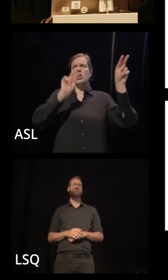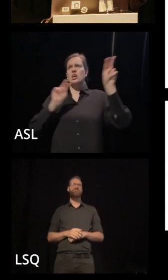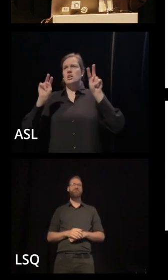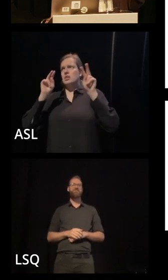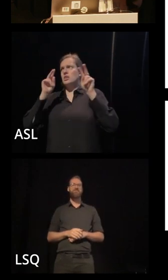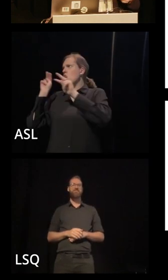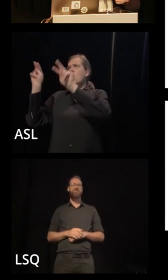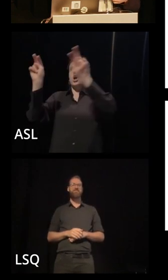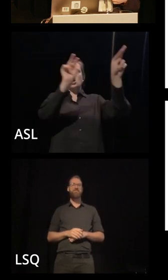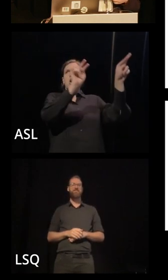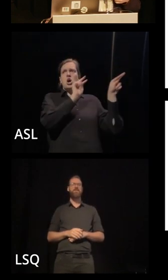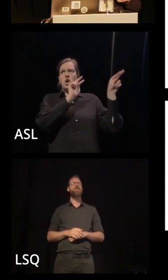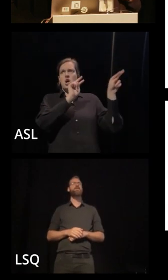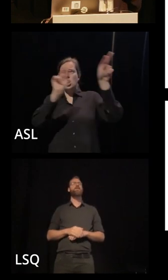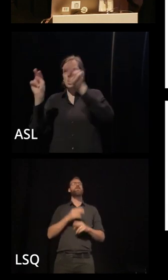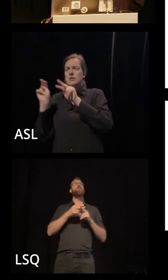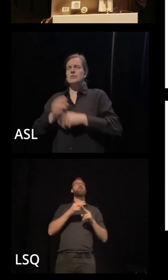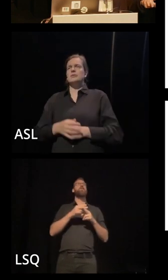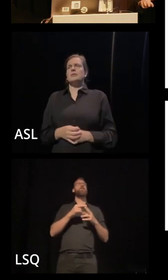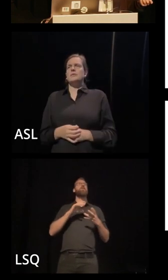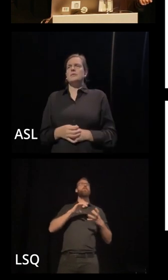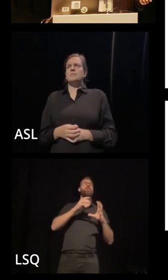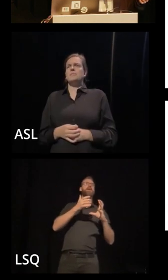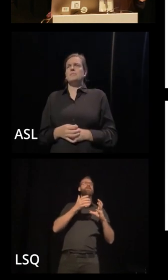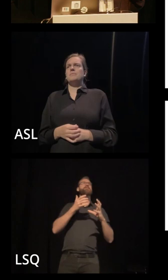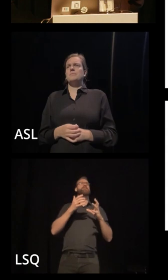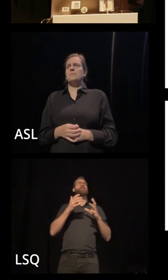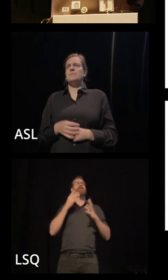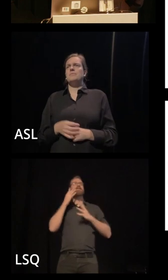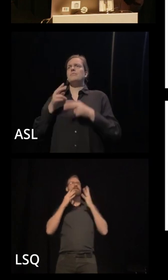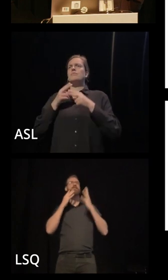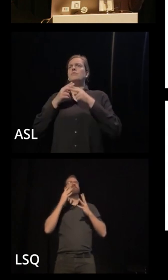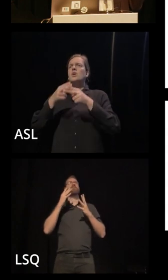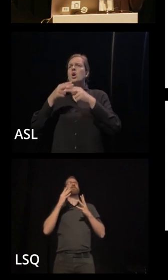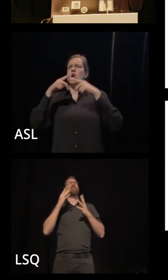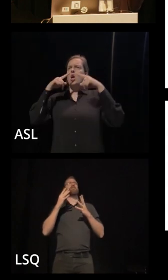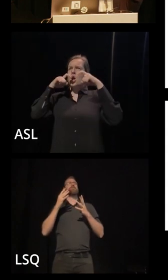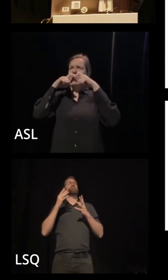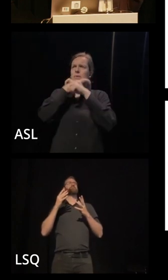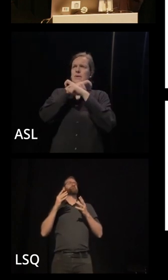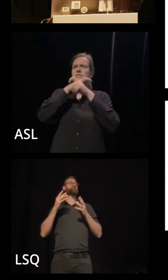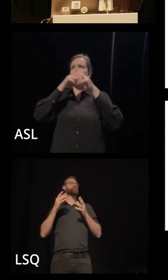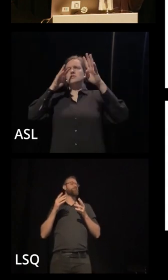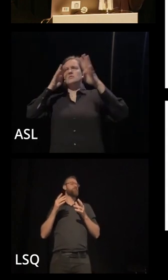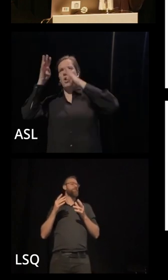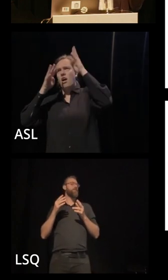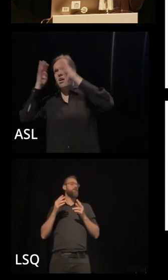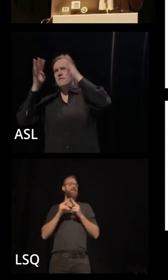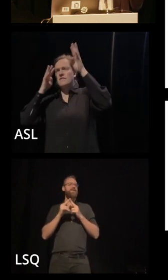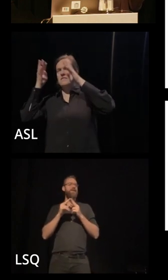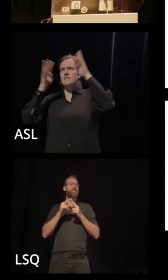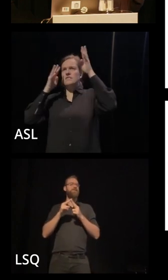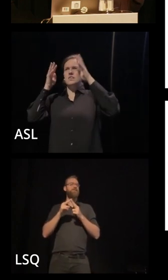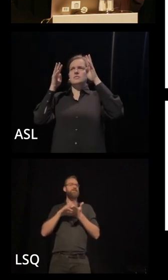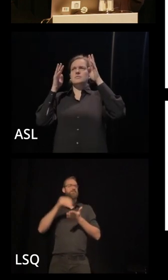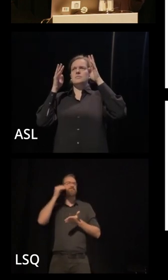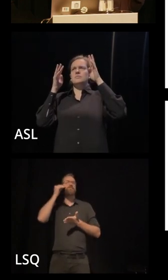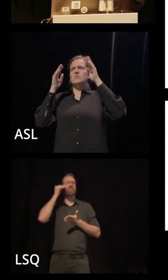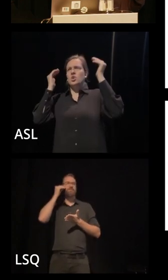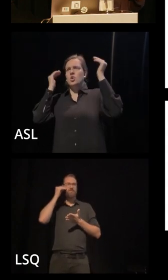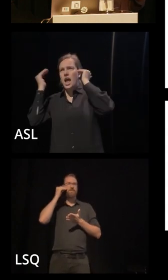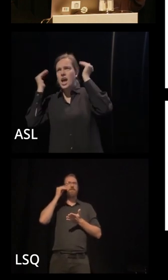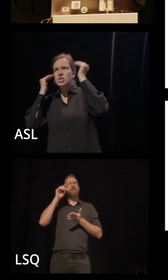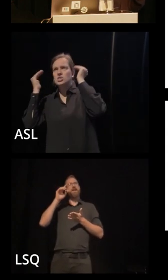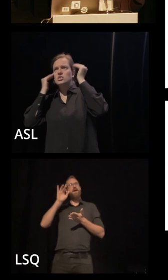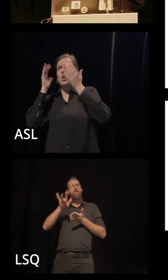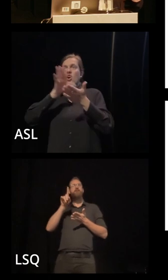j'ai écrit les mots complexité, créativité, connaissance, parce qu'il y a toute une créativité qui est nécessaire tant